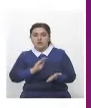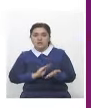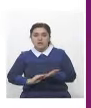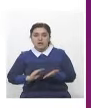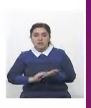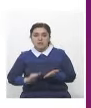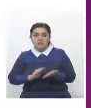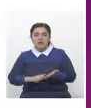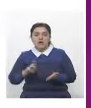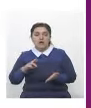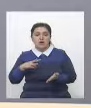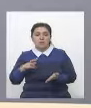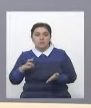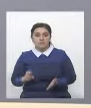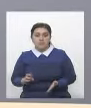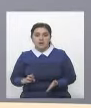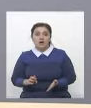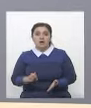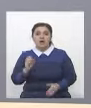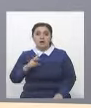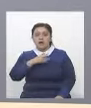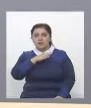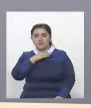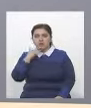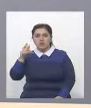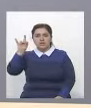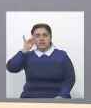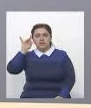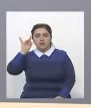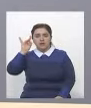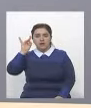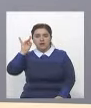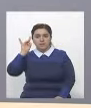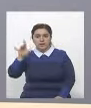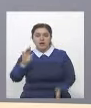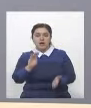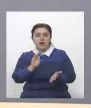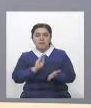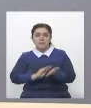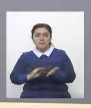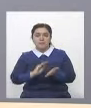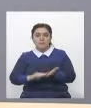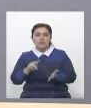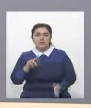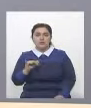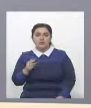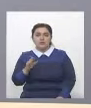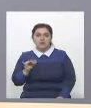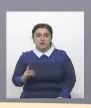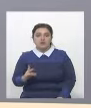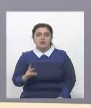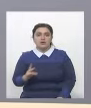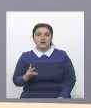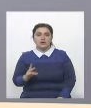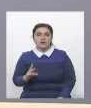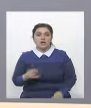написано ямбом. Как и многие более знаменитые произведения Александра Сергеевича